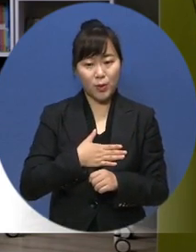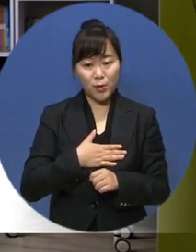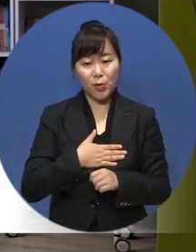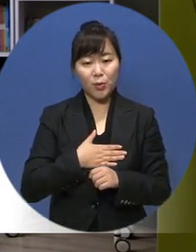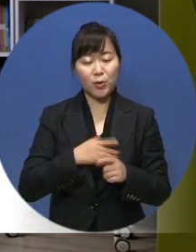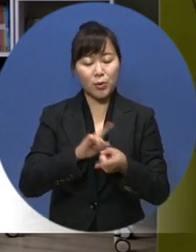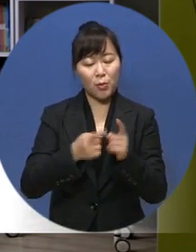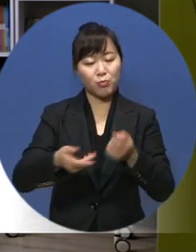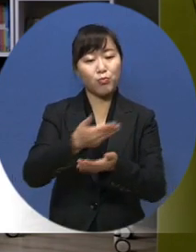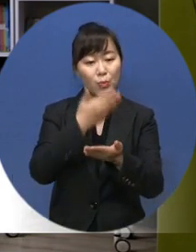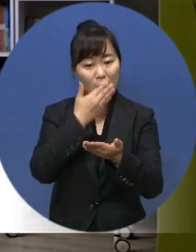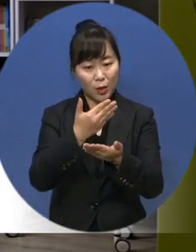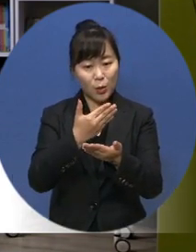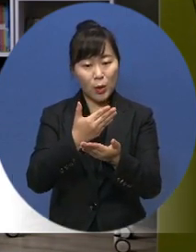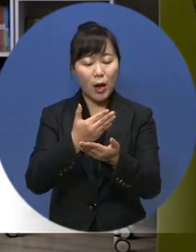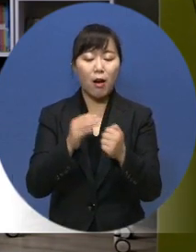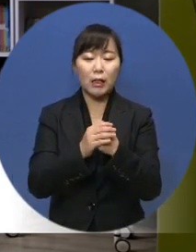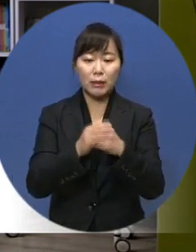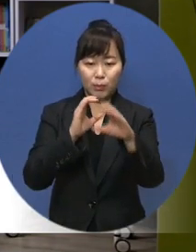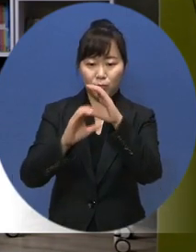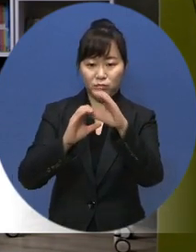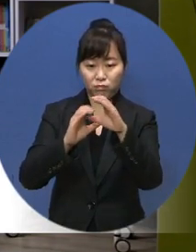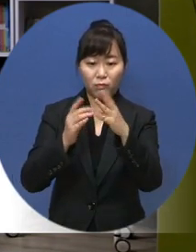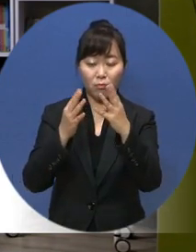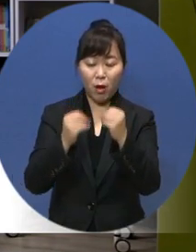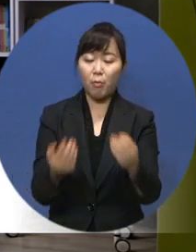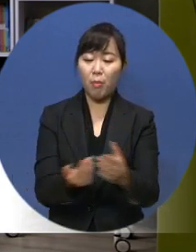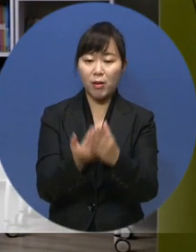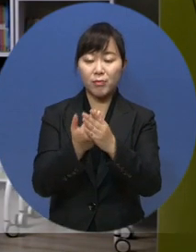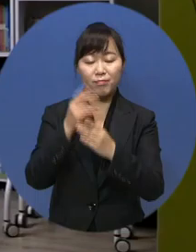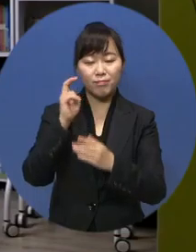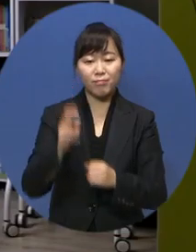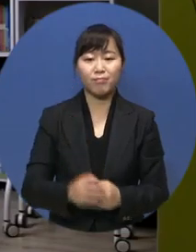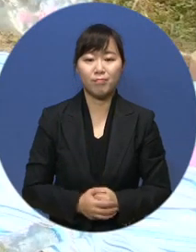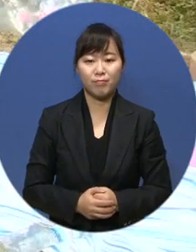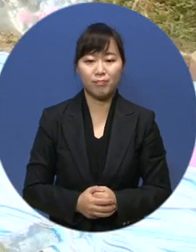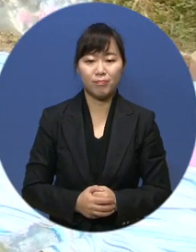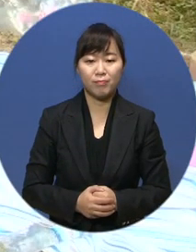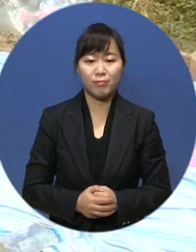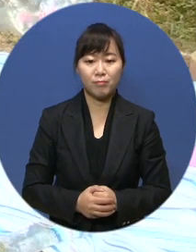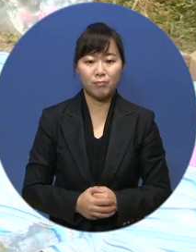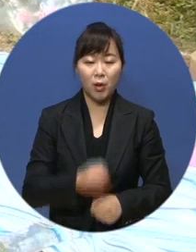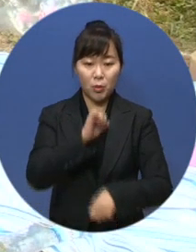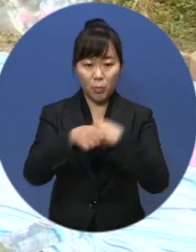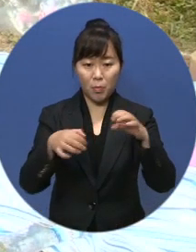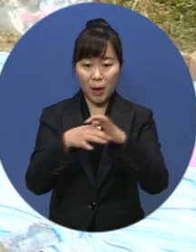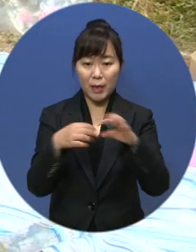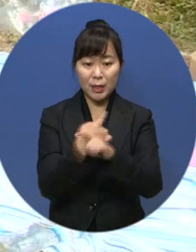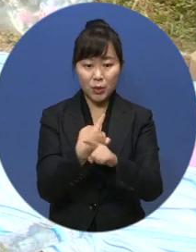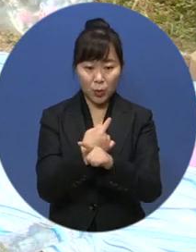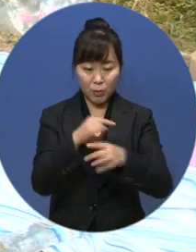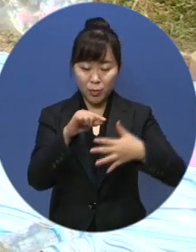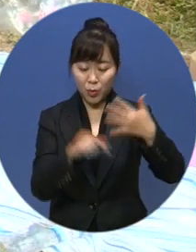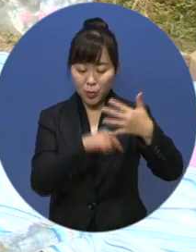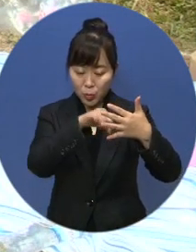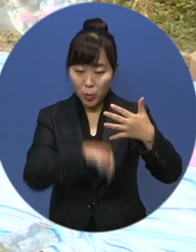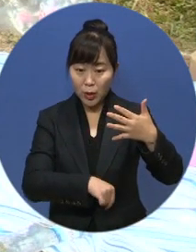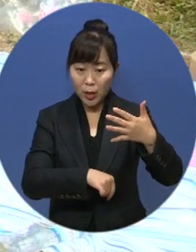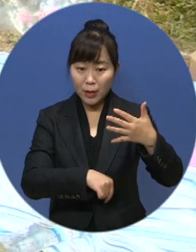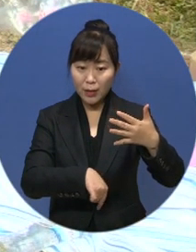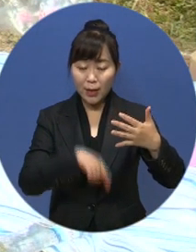교감을 할 수 있고 의사소통도 많이 활발해진 걸 볼 수 있습니다 동물매개치료 라는 프로그램 속